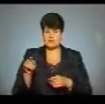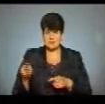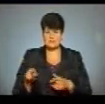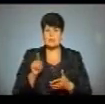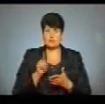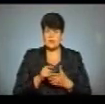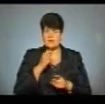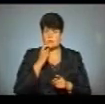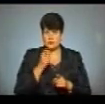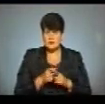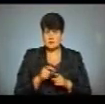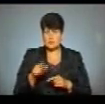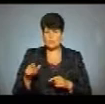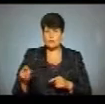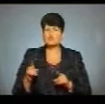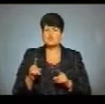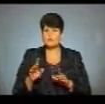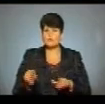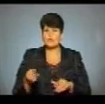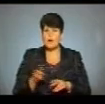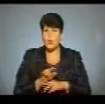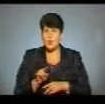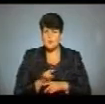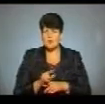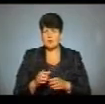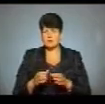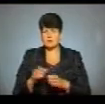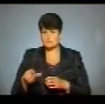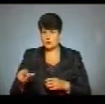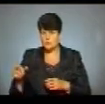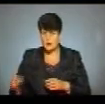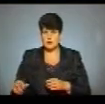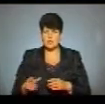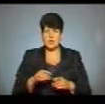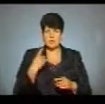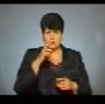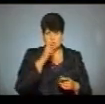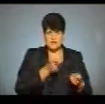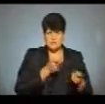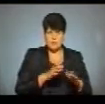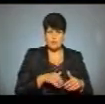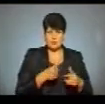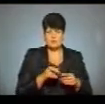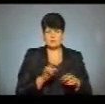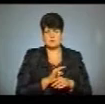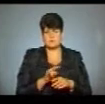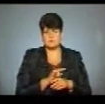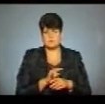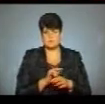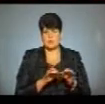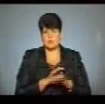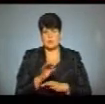повинні відповісти перед громадою, чому вони обманули і громаду, і обласну адміністрацію, подали неправдивий